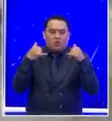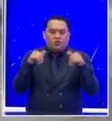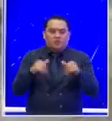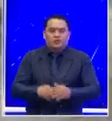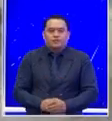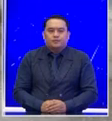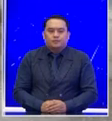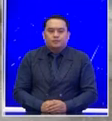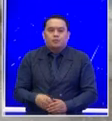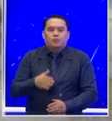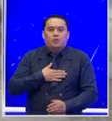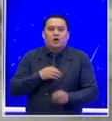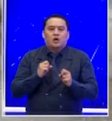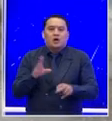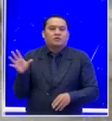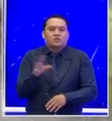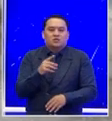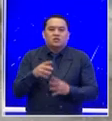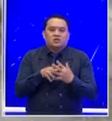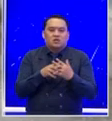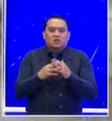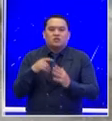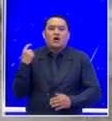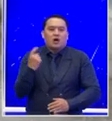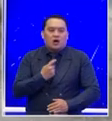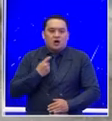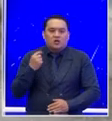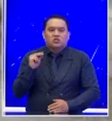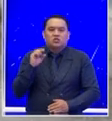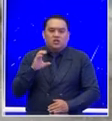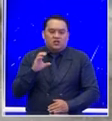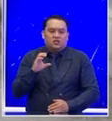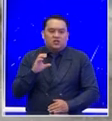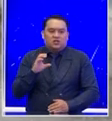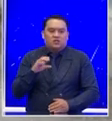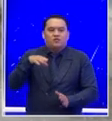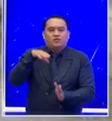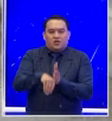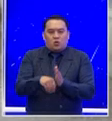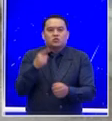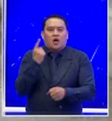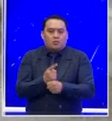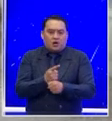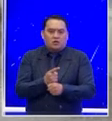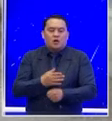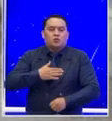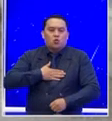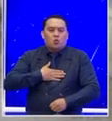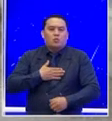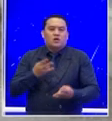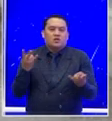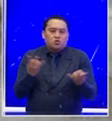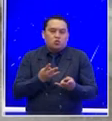Мы, как и все крестьяне, несмотря на то, что режим ЧС в стране введен, обязаны работать,